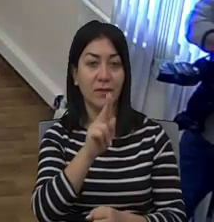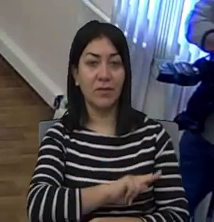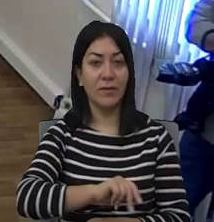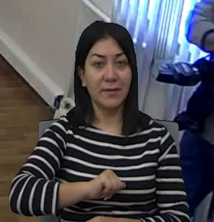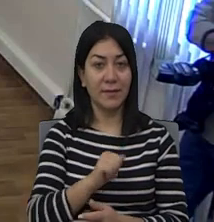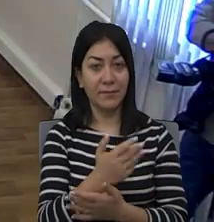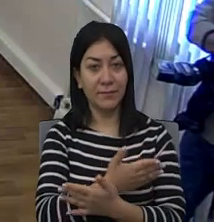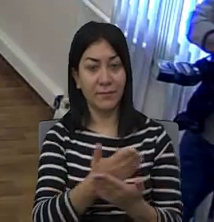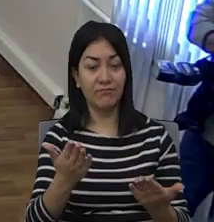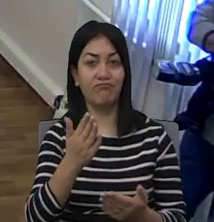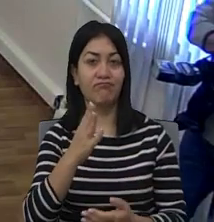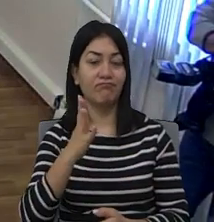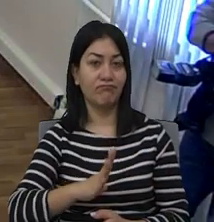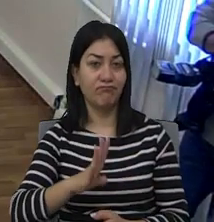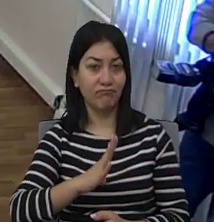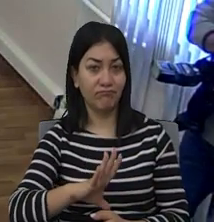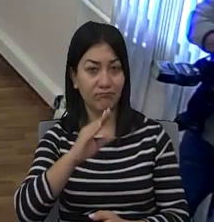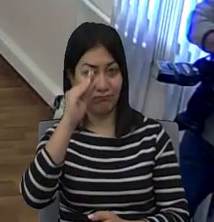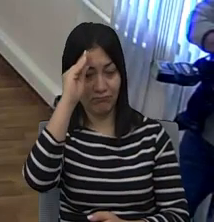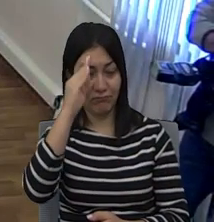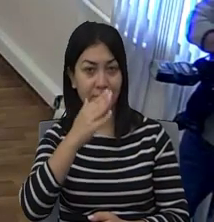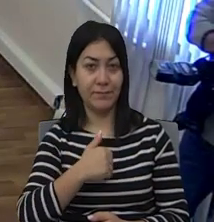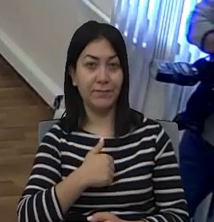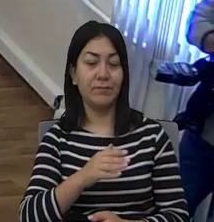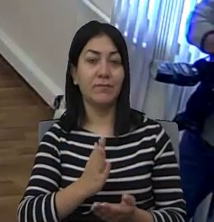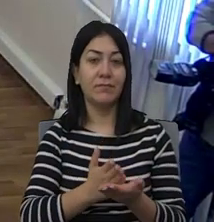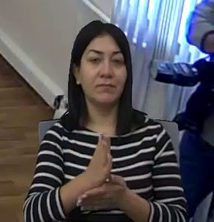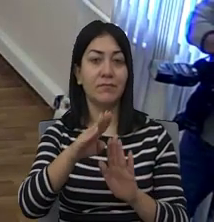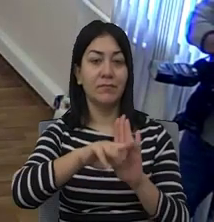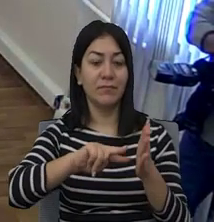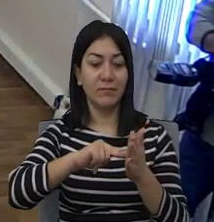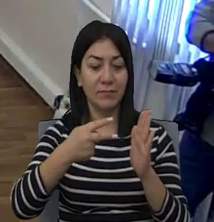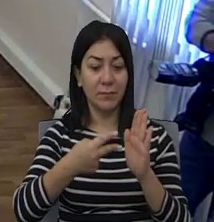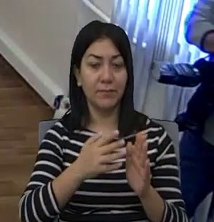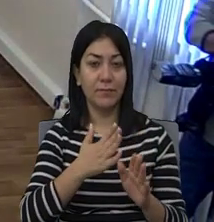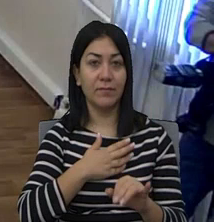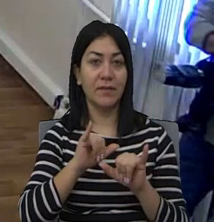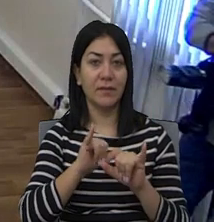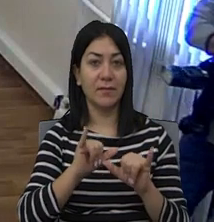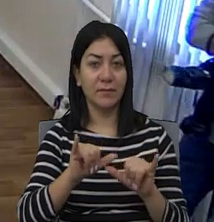գործընկերներից կակնկալենք մեր, այսպես ենք, ռազմավարության, մեր զարգացման